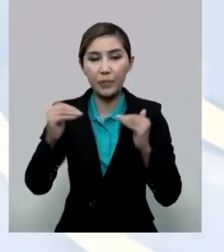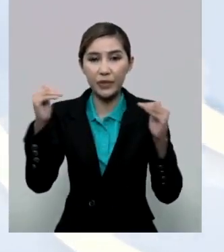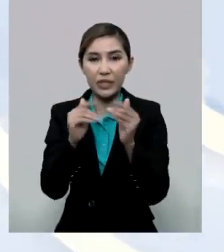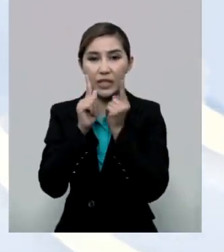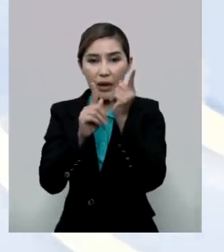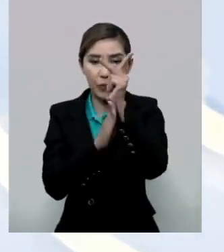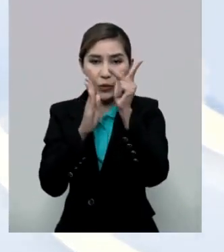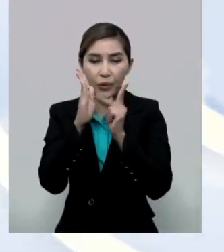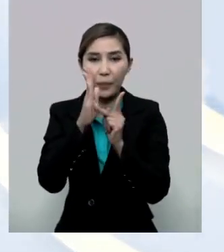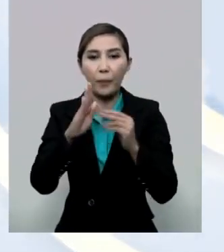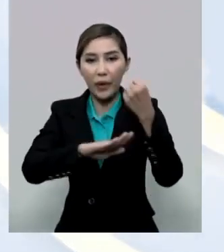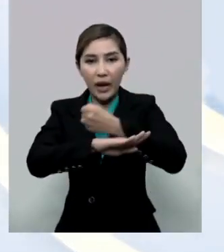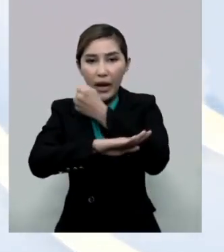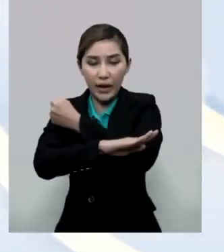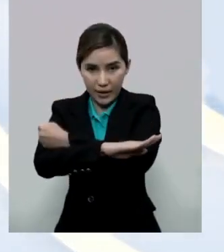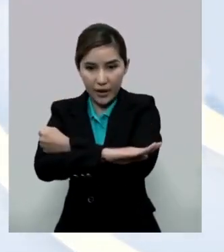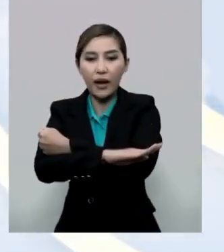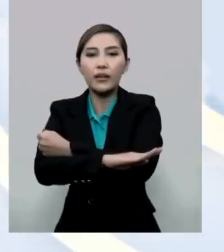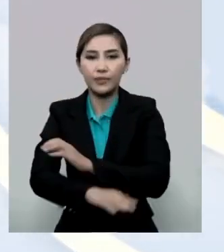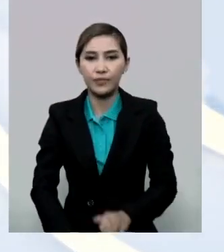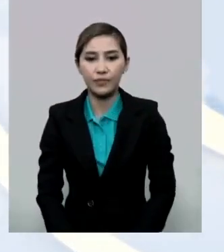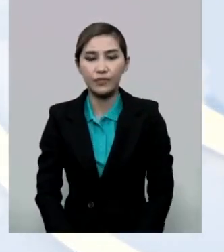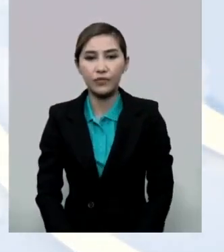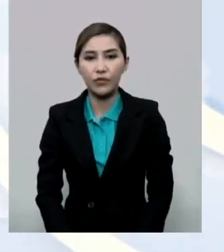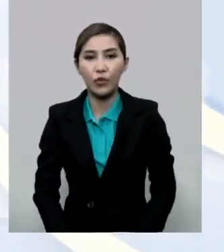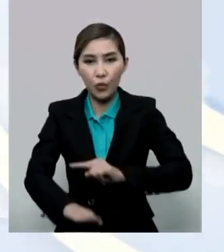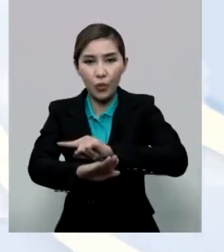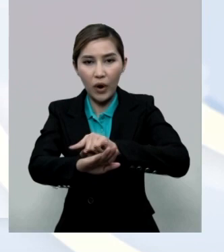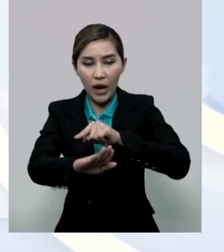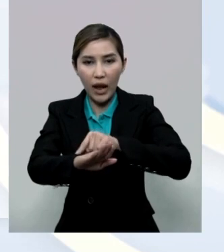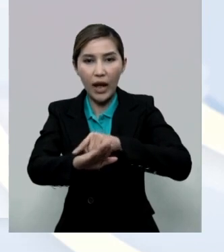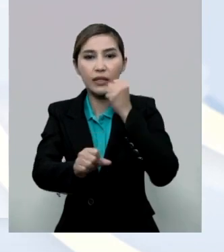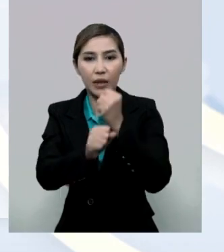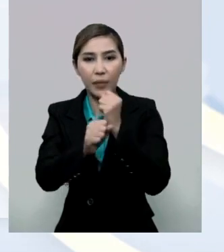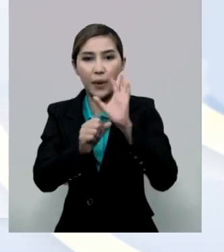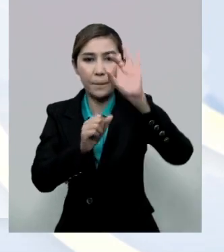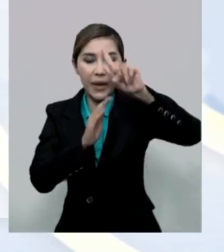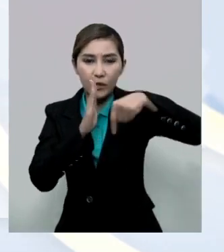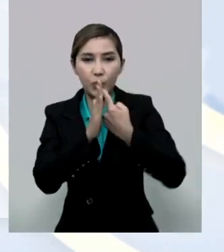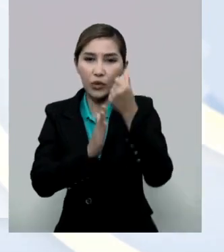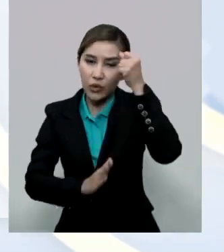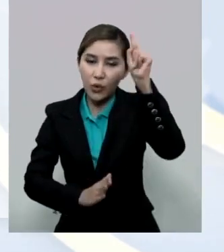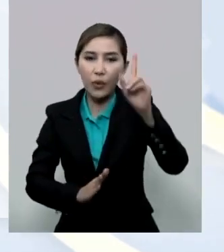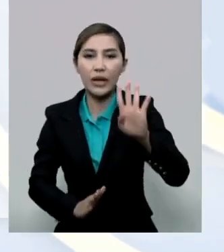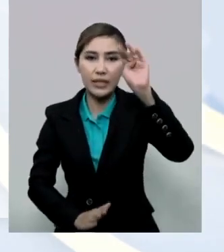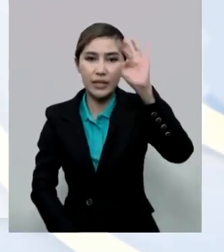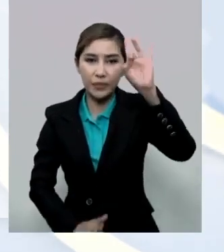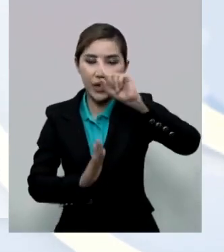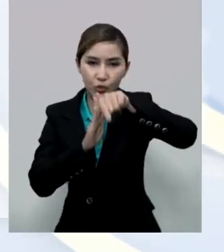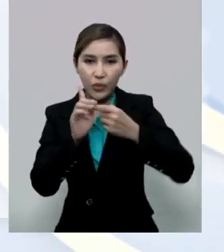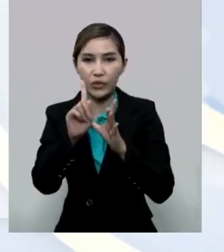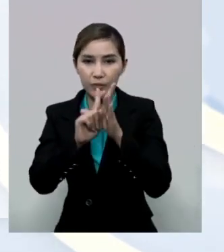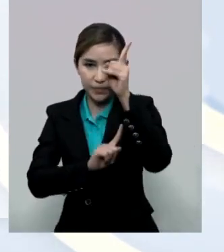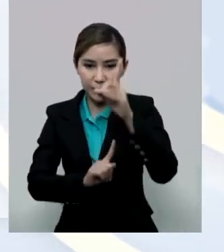เพราะคนพิการก็มีสิทธิ์ตามกฎหมายแรงงานเช่นเดียวกับคนทั่วไปคือเวลาทำงานไม่เกิน8ชั่วโมงต่อวันไม่เกิ